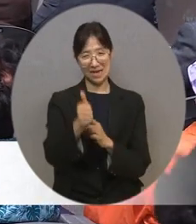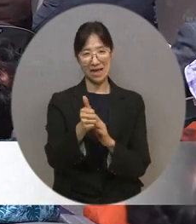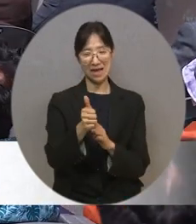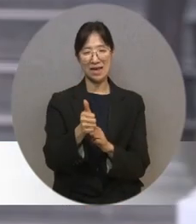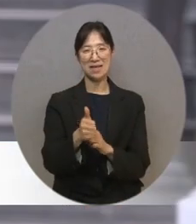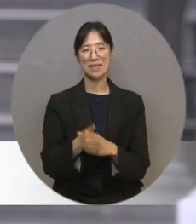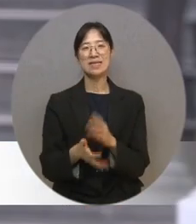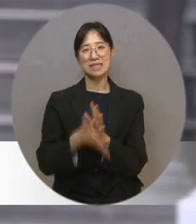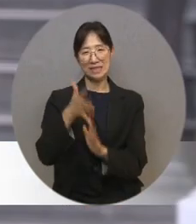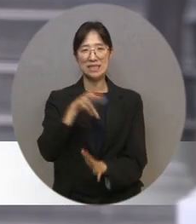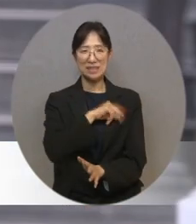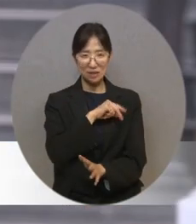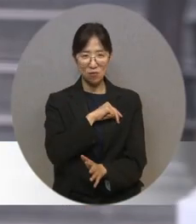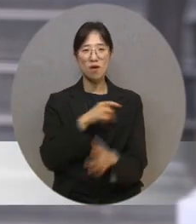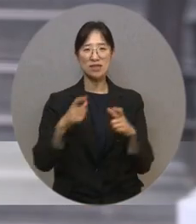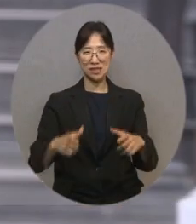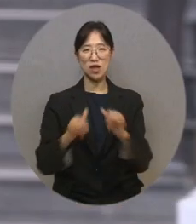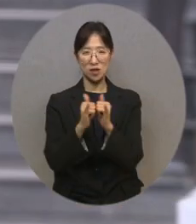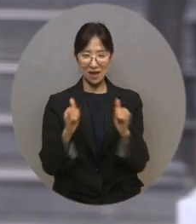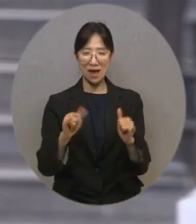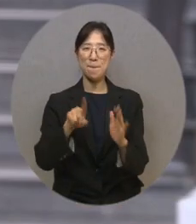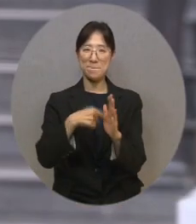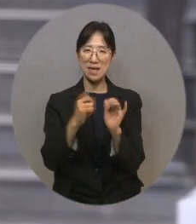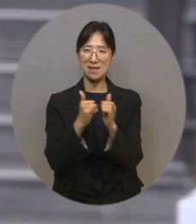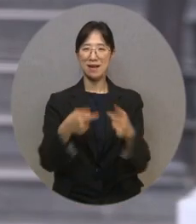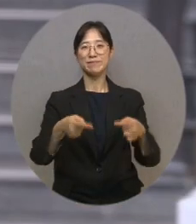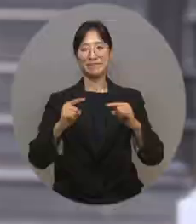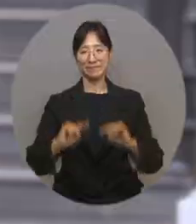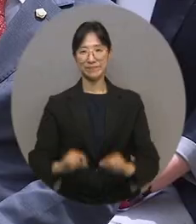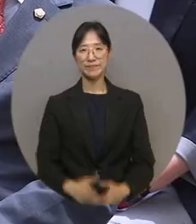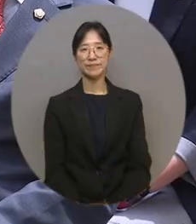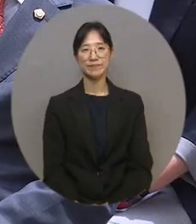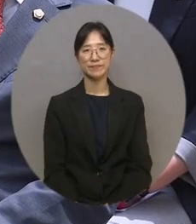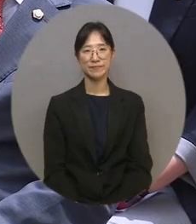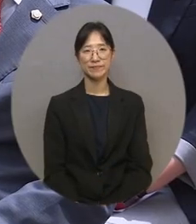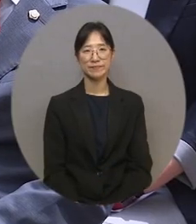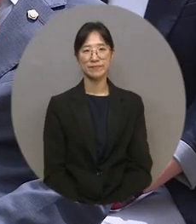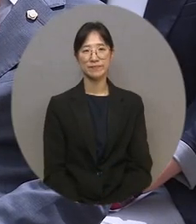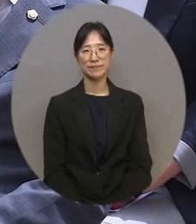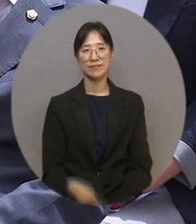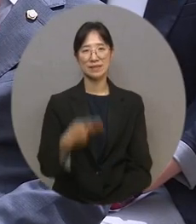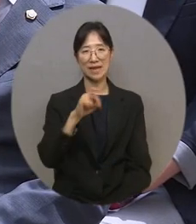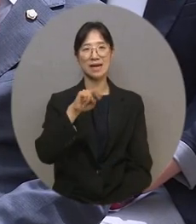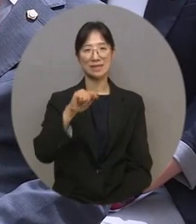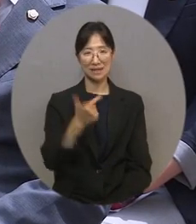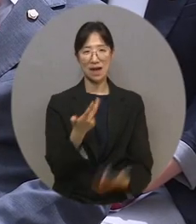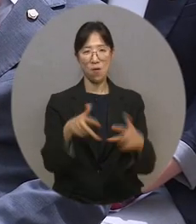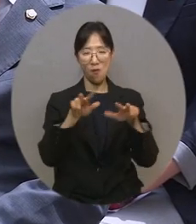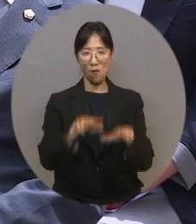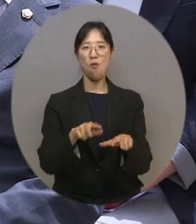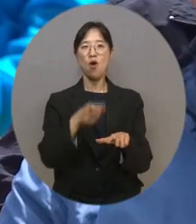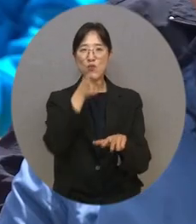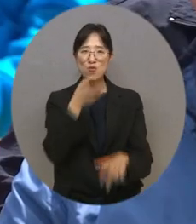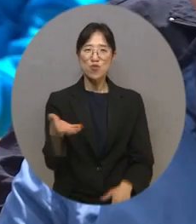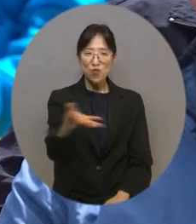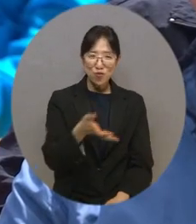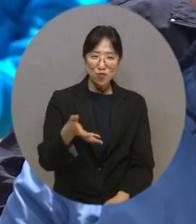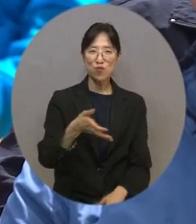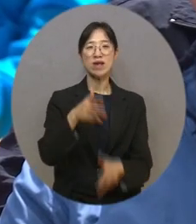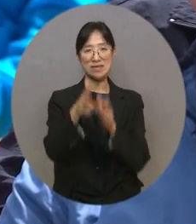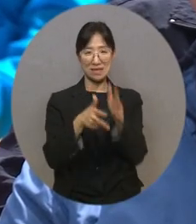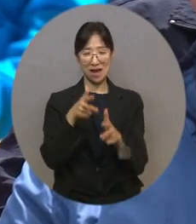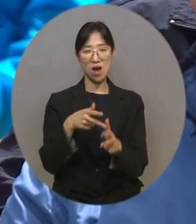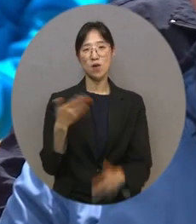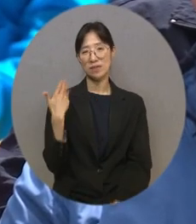비롯한 시의원과 지역주민 등 100여 명이 참석했습니다. 당산공원 친수공간 조성사업은